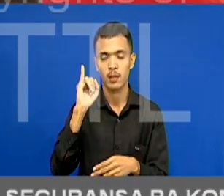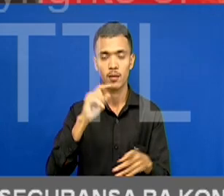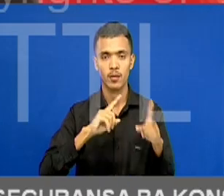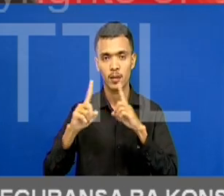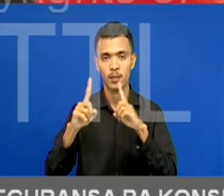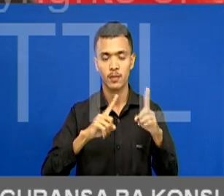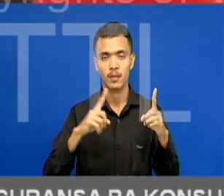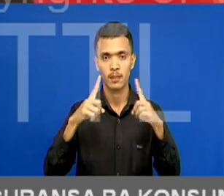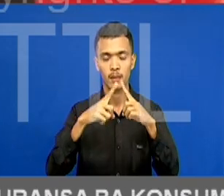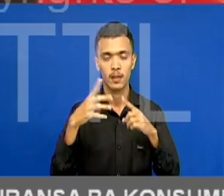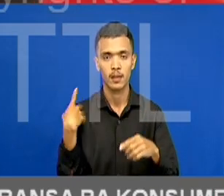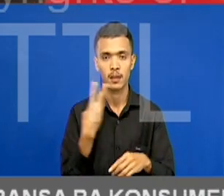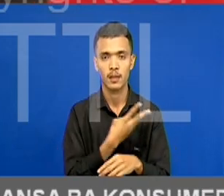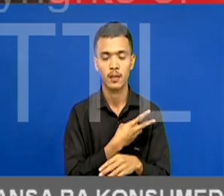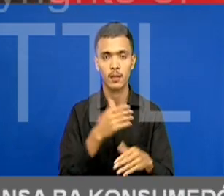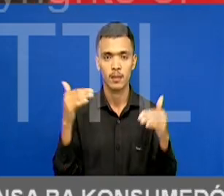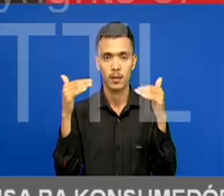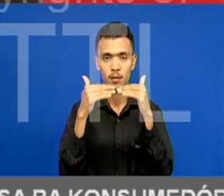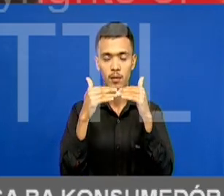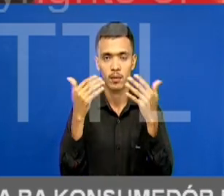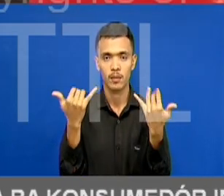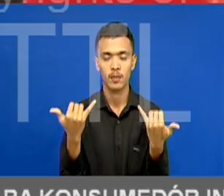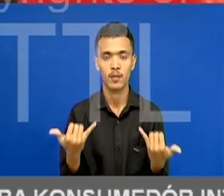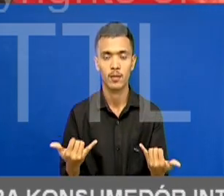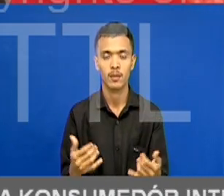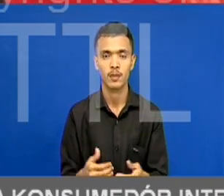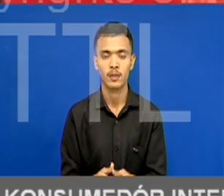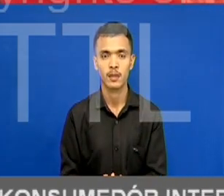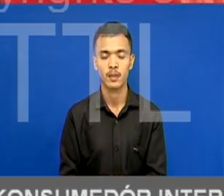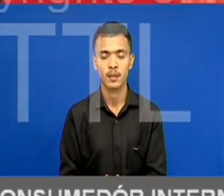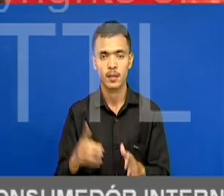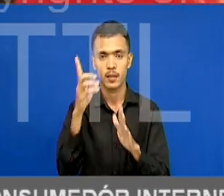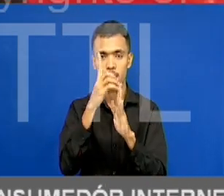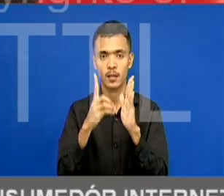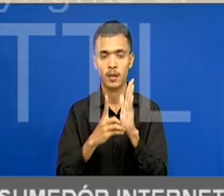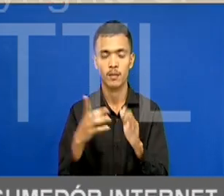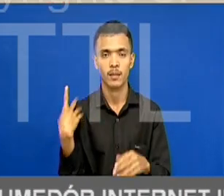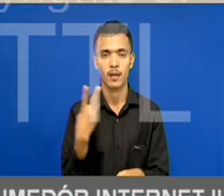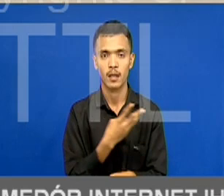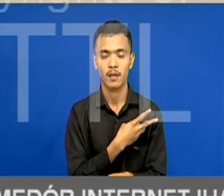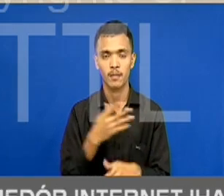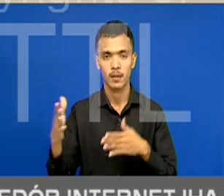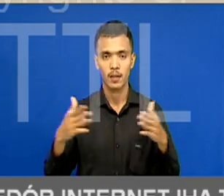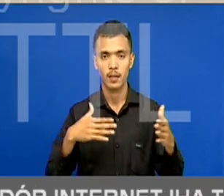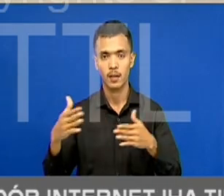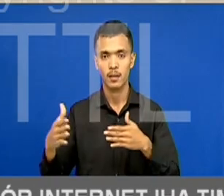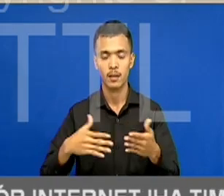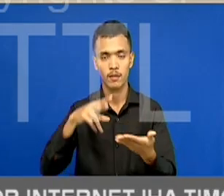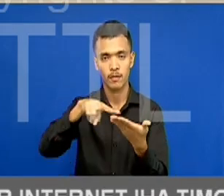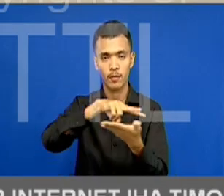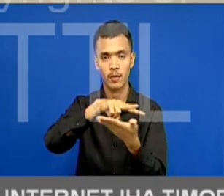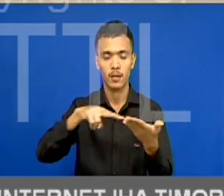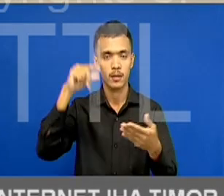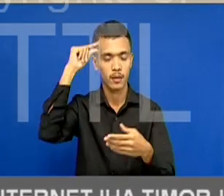ho encontro rede referal nabi maka lau ohinorunya. I dadus nabi maka kami rekolya violencia ba jia ba zenero nabi